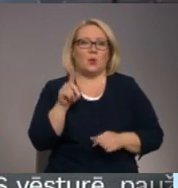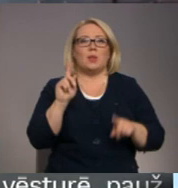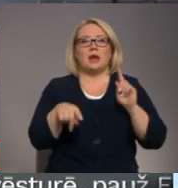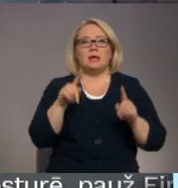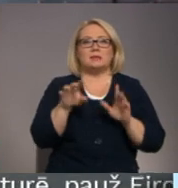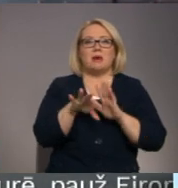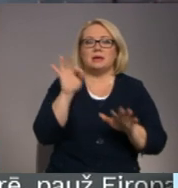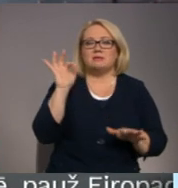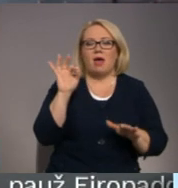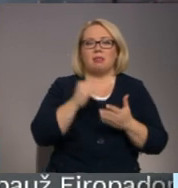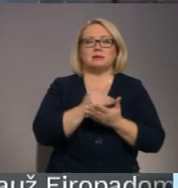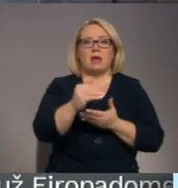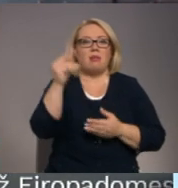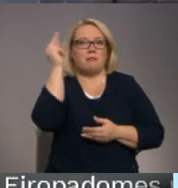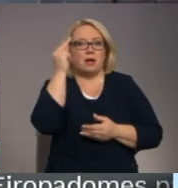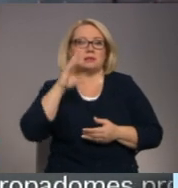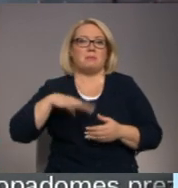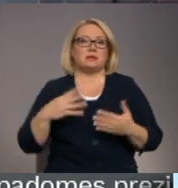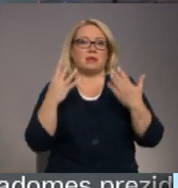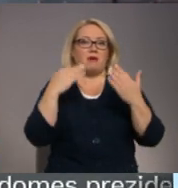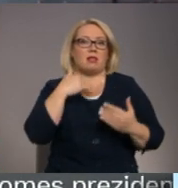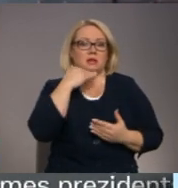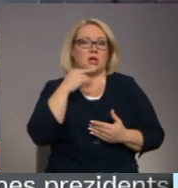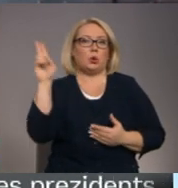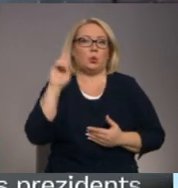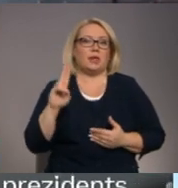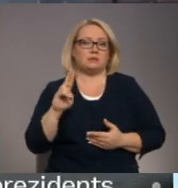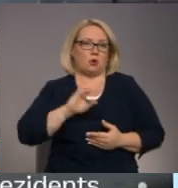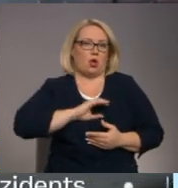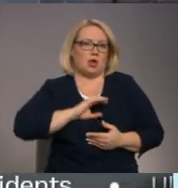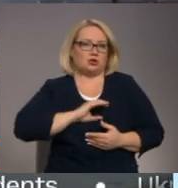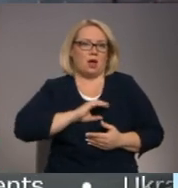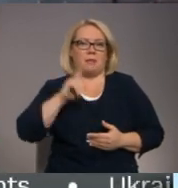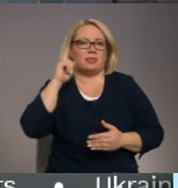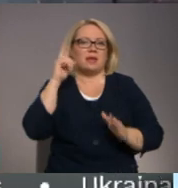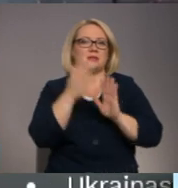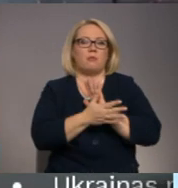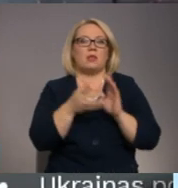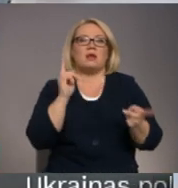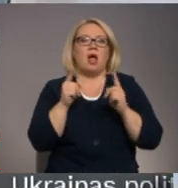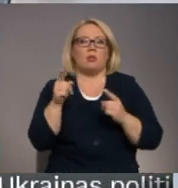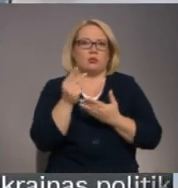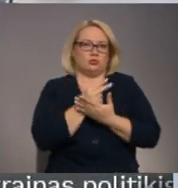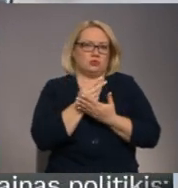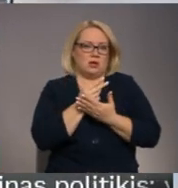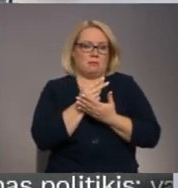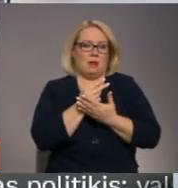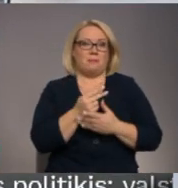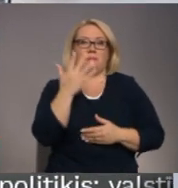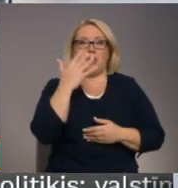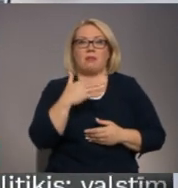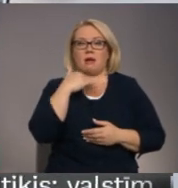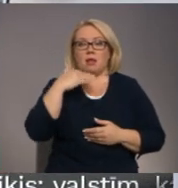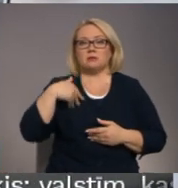izvēlas tālāk mācīties pēc 9. Klases jūrniecības koledžā, nemaz neapzinoties reāli, kas tas ir. 5.